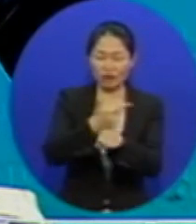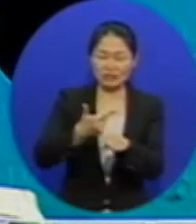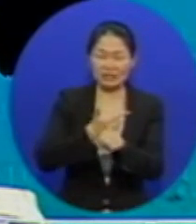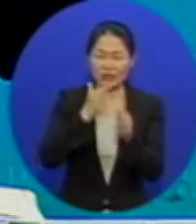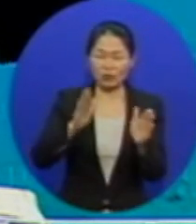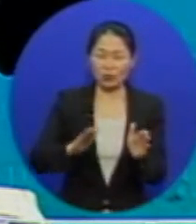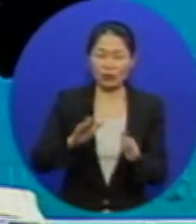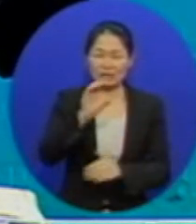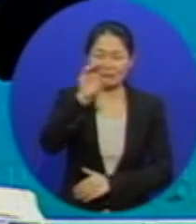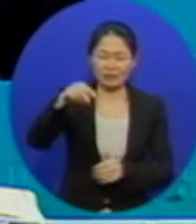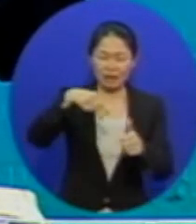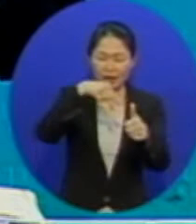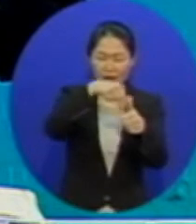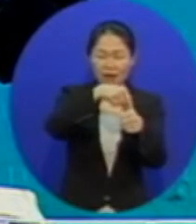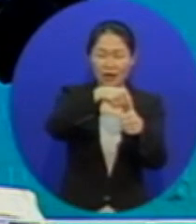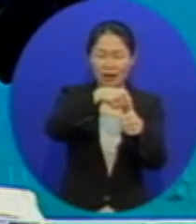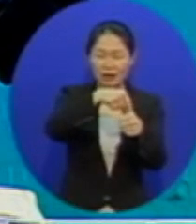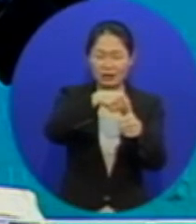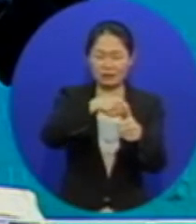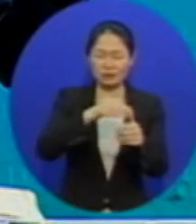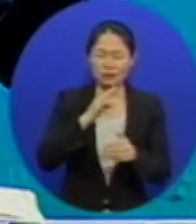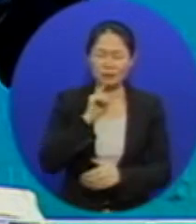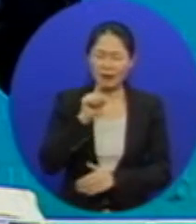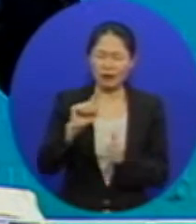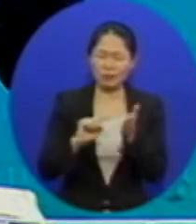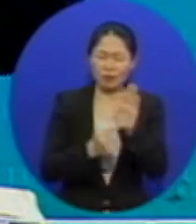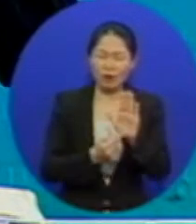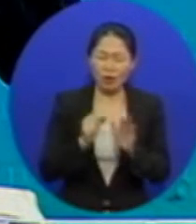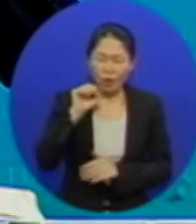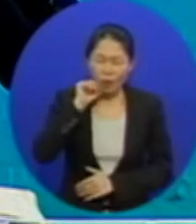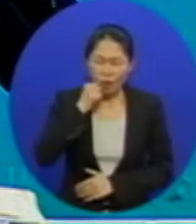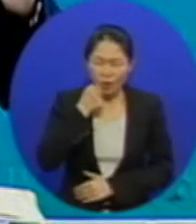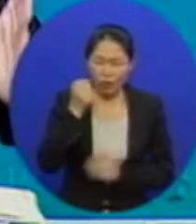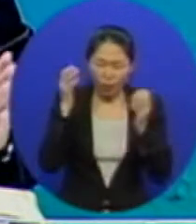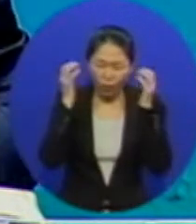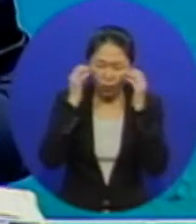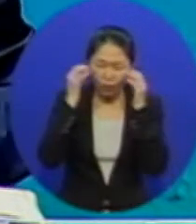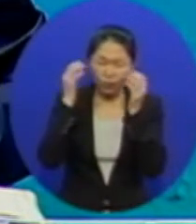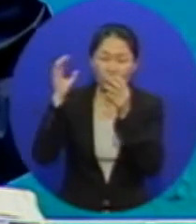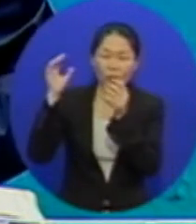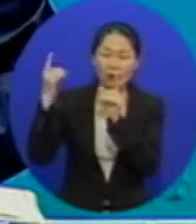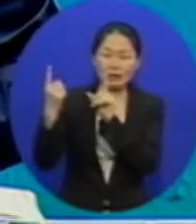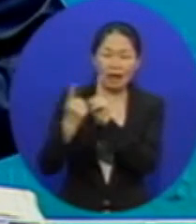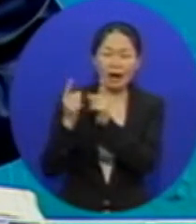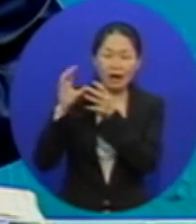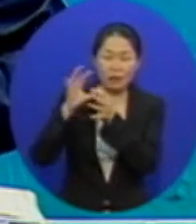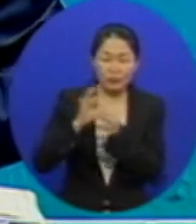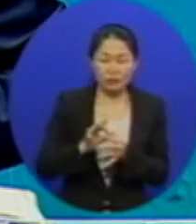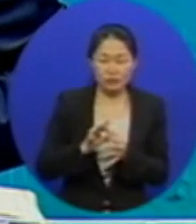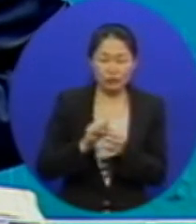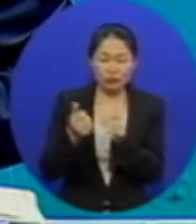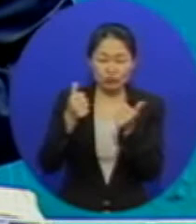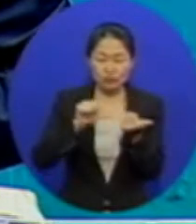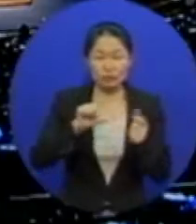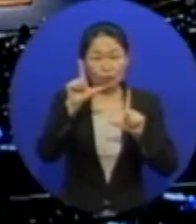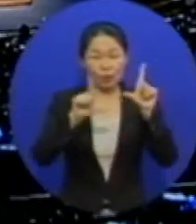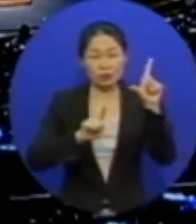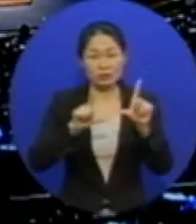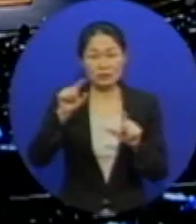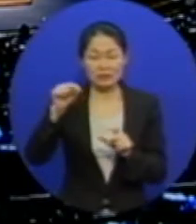알 수 없는 고통을 당하면서 그렇게 주고 가시는 예수님을 여러분이 정말 그 잘해서